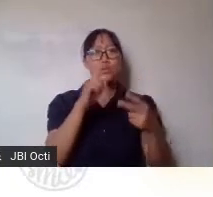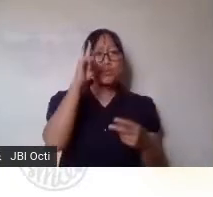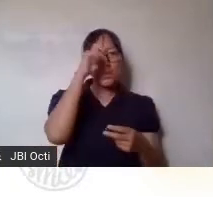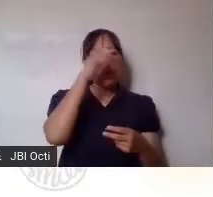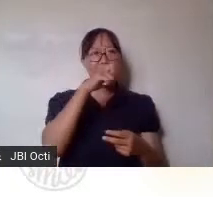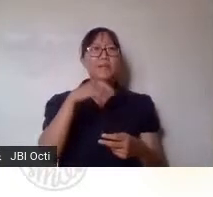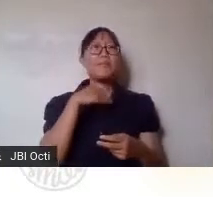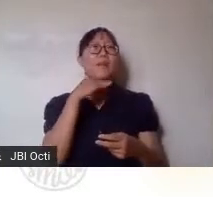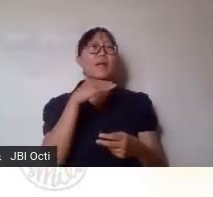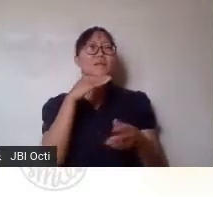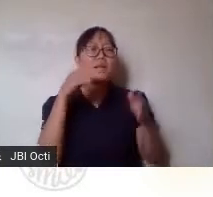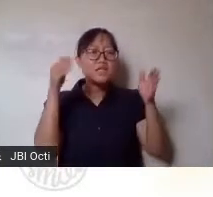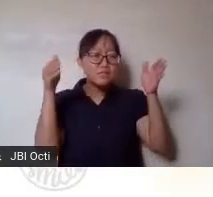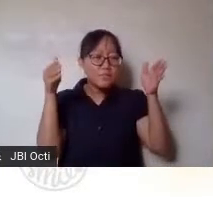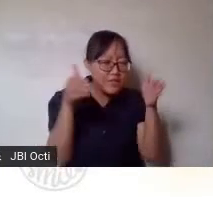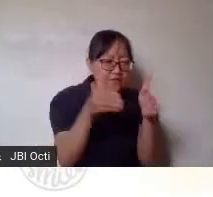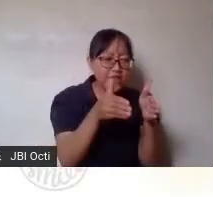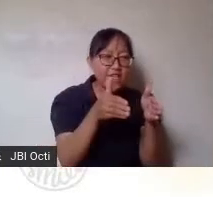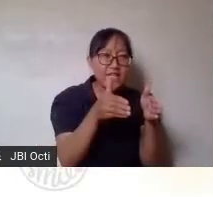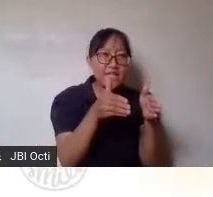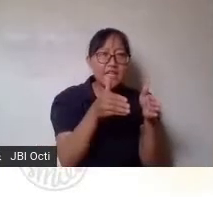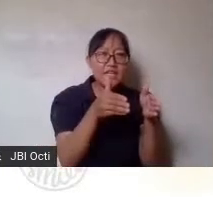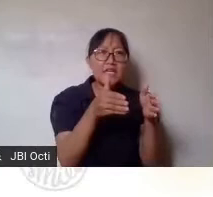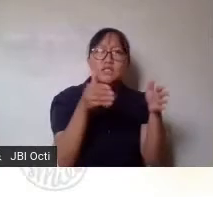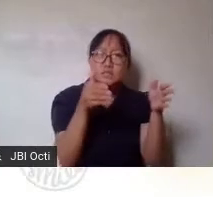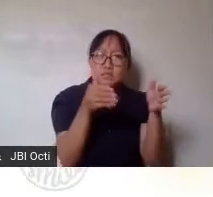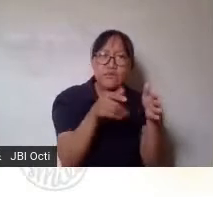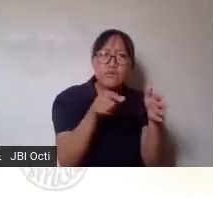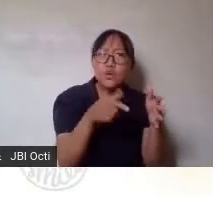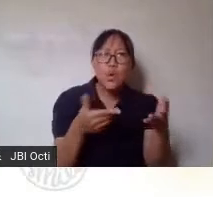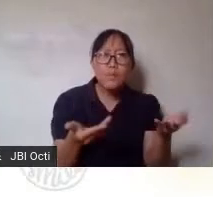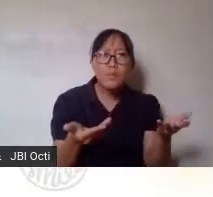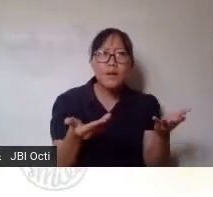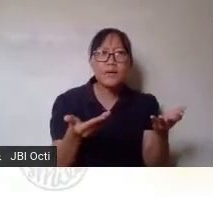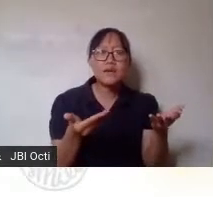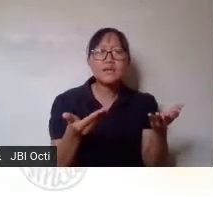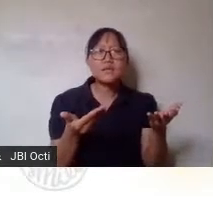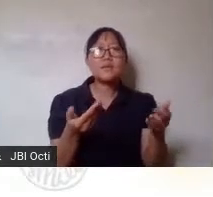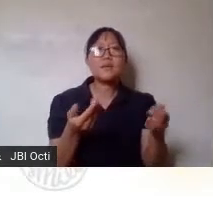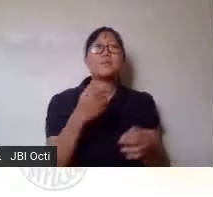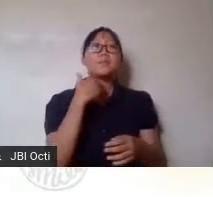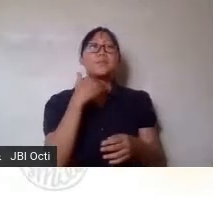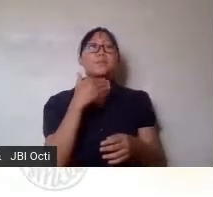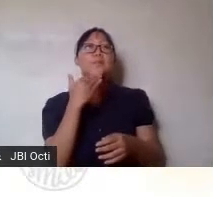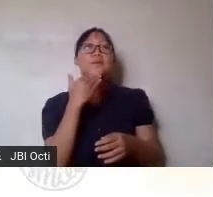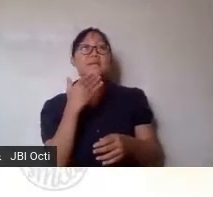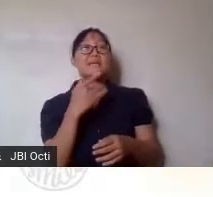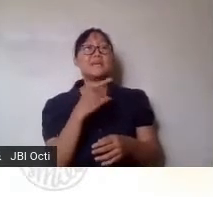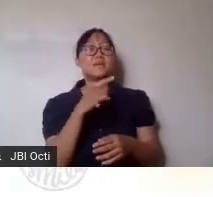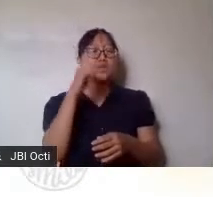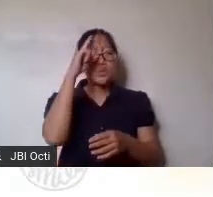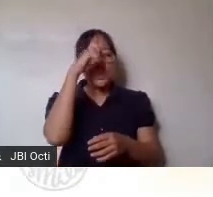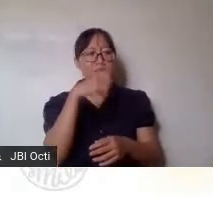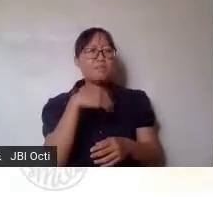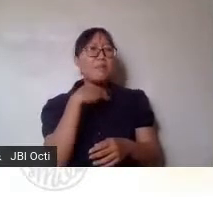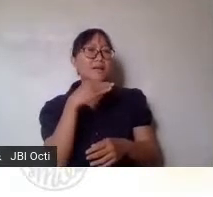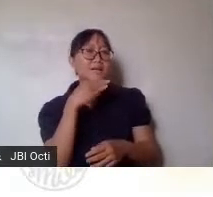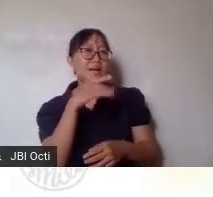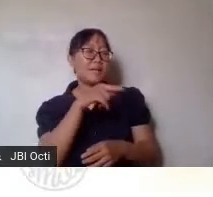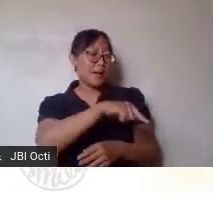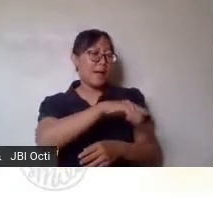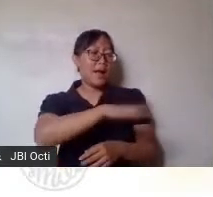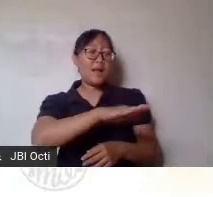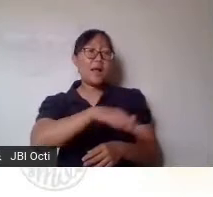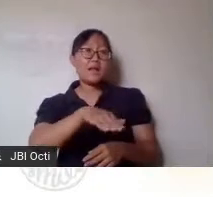spesifik adalah kesulitan belajar yang kita jumpai pada anak-anak dengan IQ normal atau berada